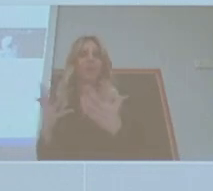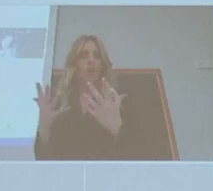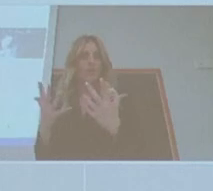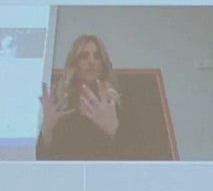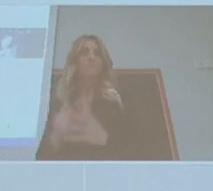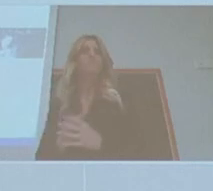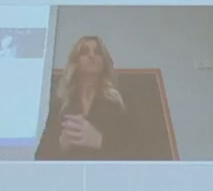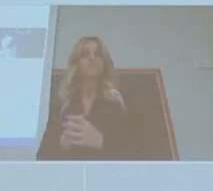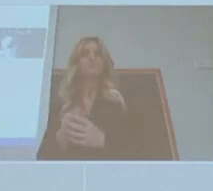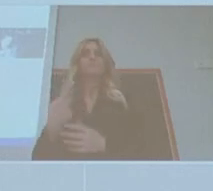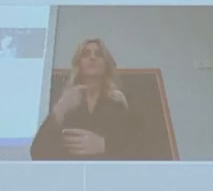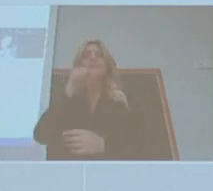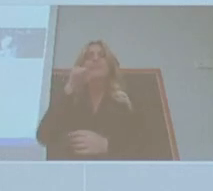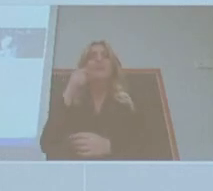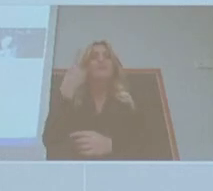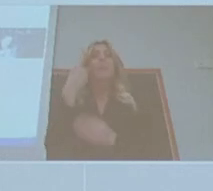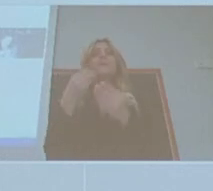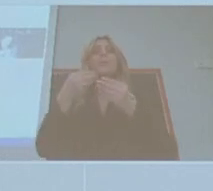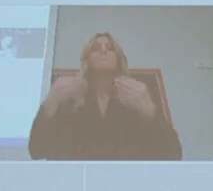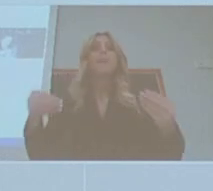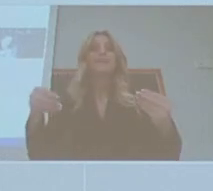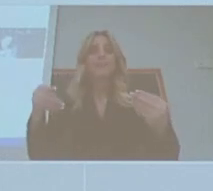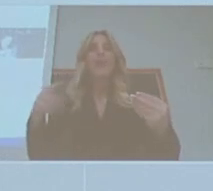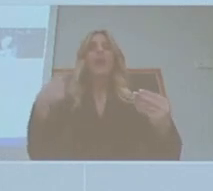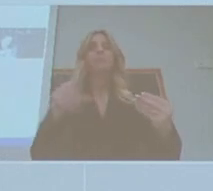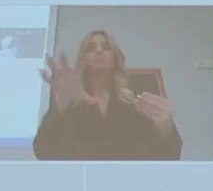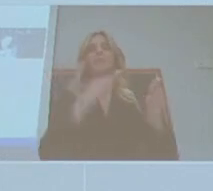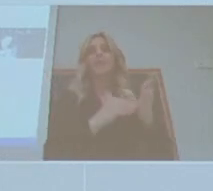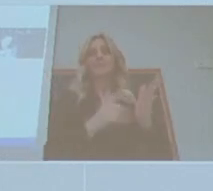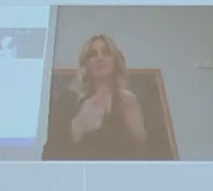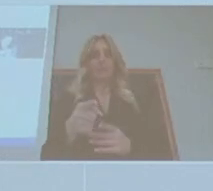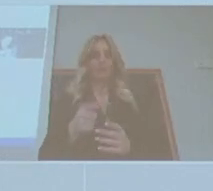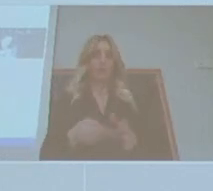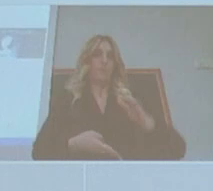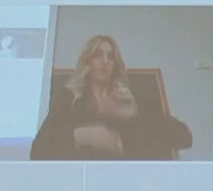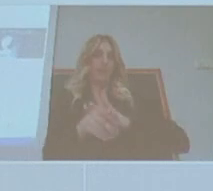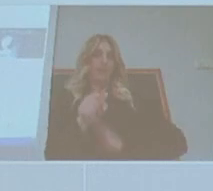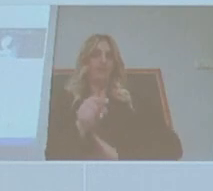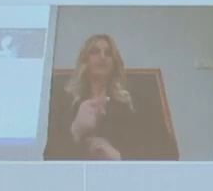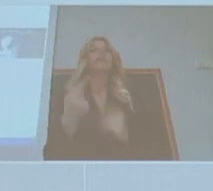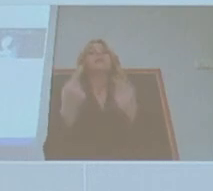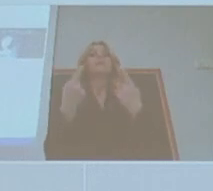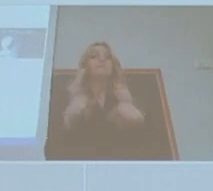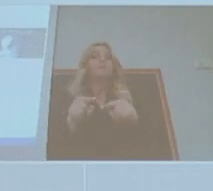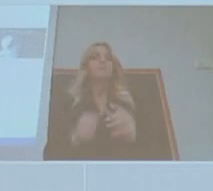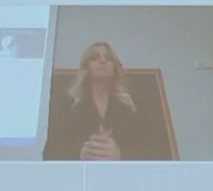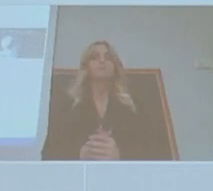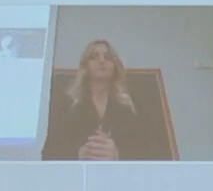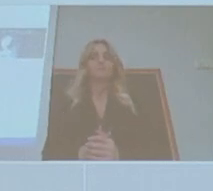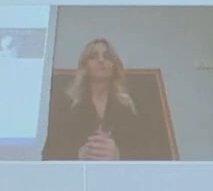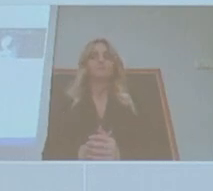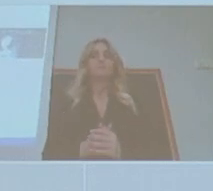qualifica ad un componente, ad un materiale di rifiuto. Ecco quindi che